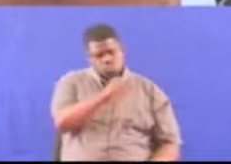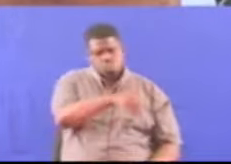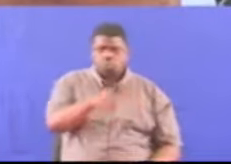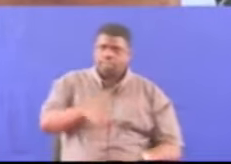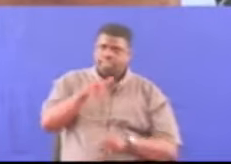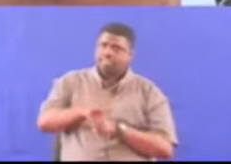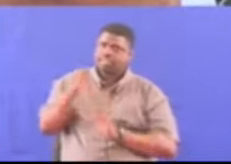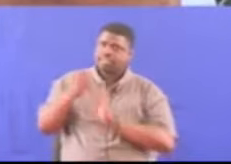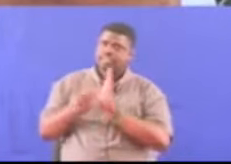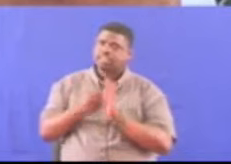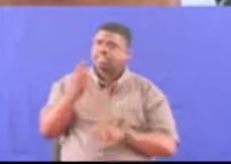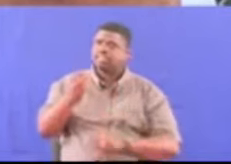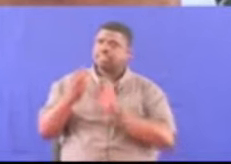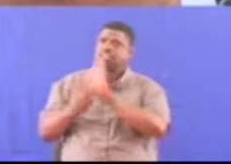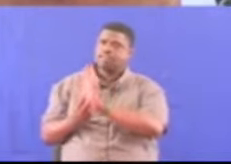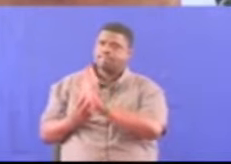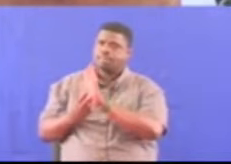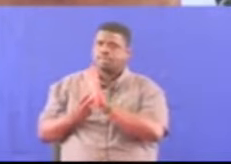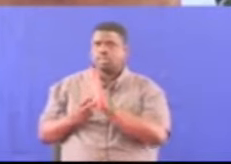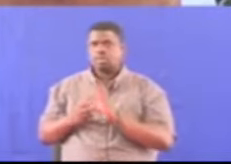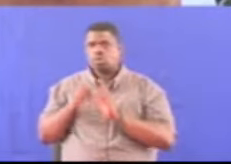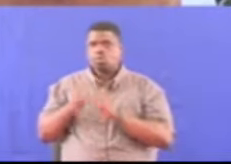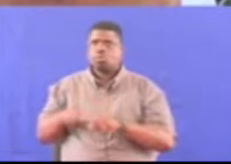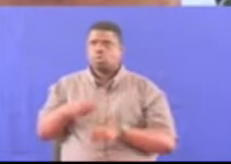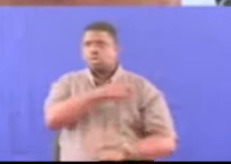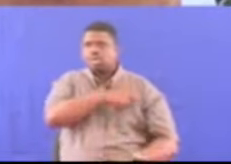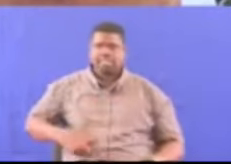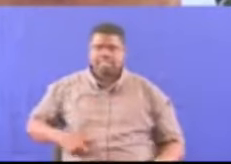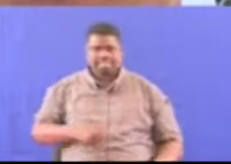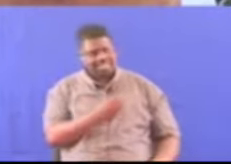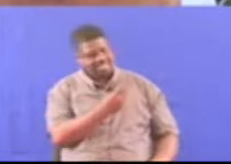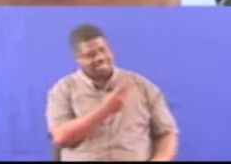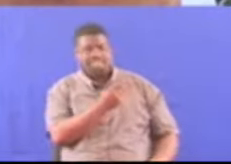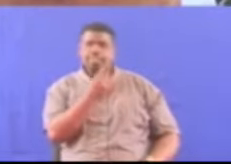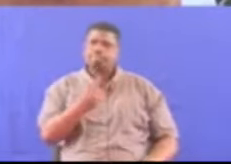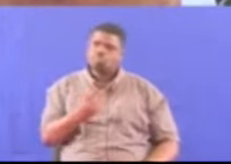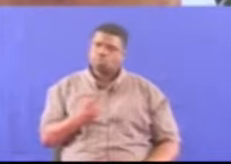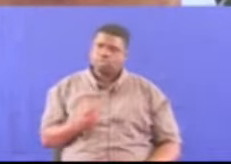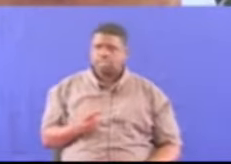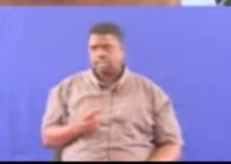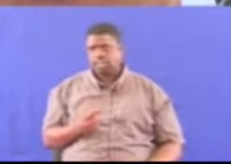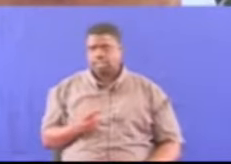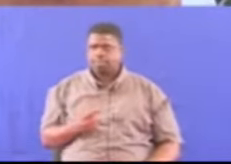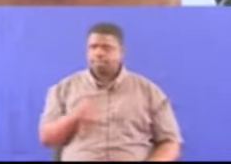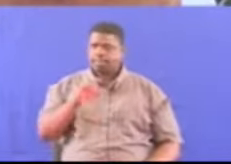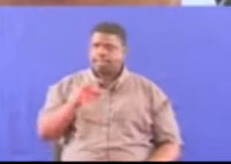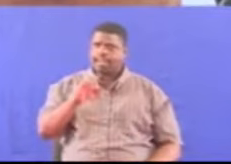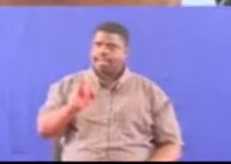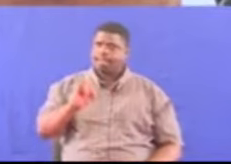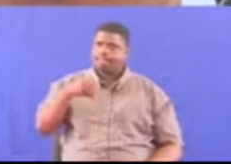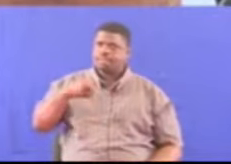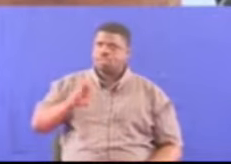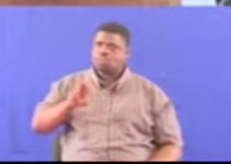27 Oktoba kuwa rais wa 31 wa Interparliamentary Union.